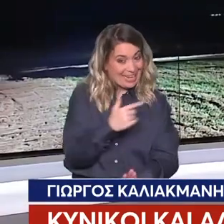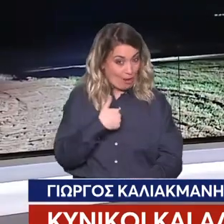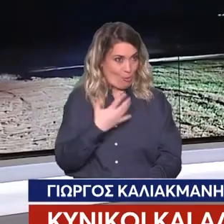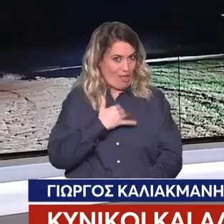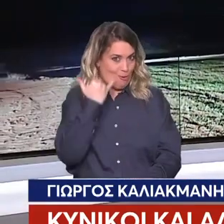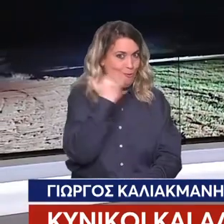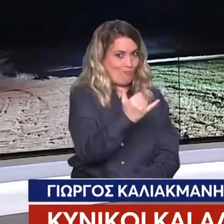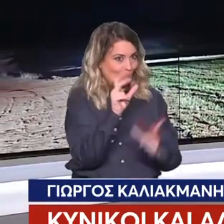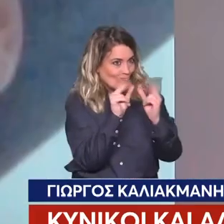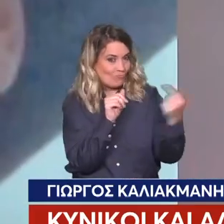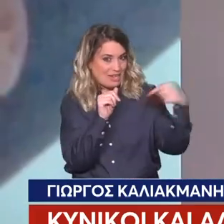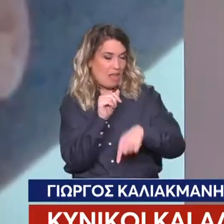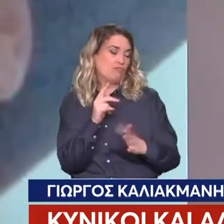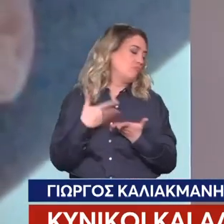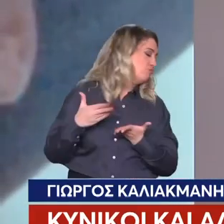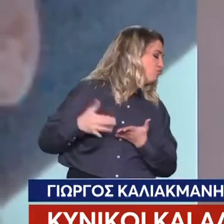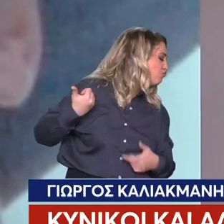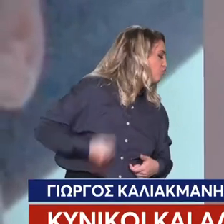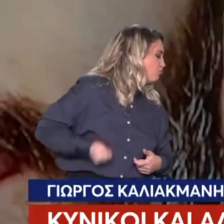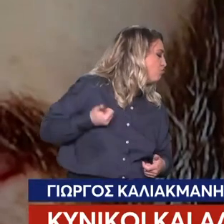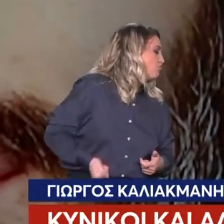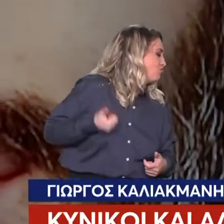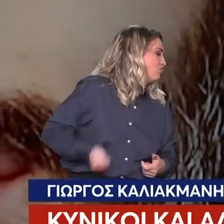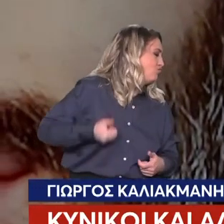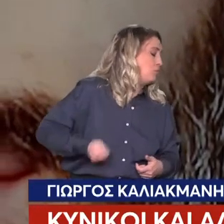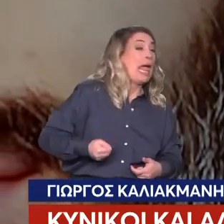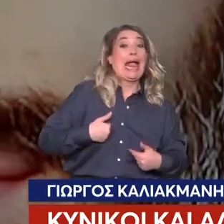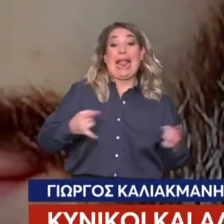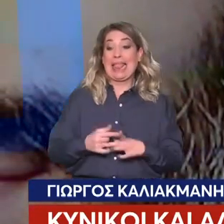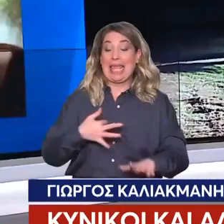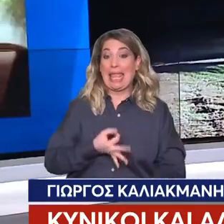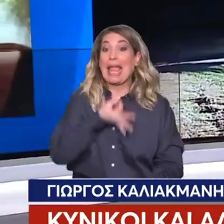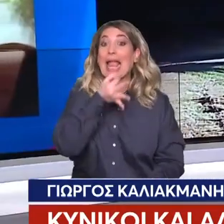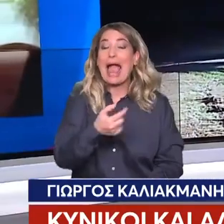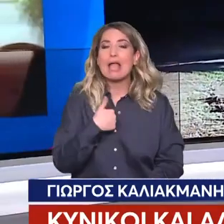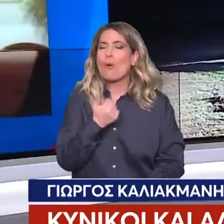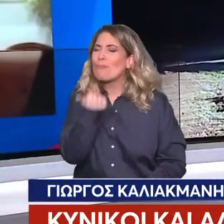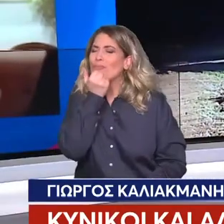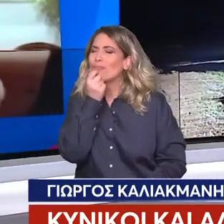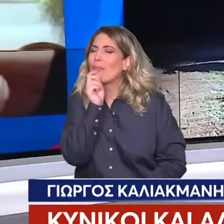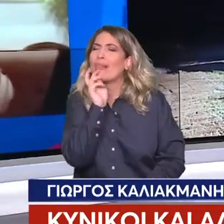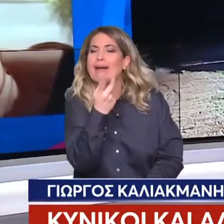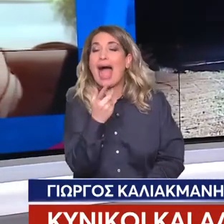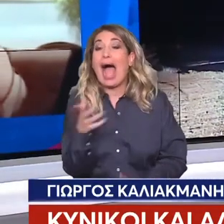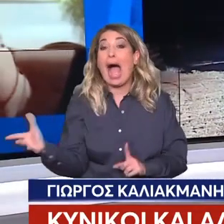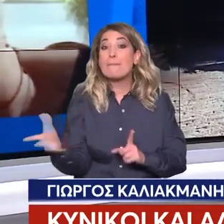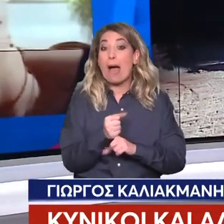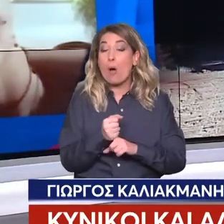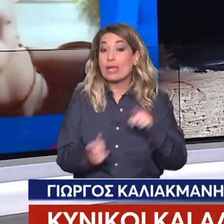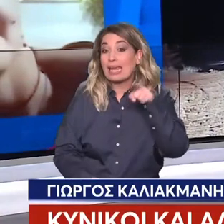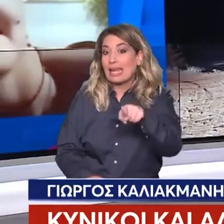κουβέντα, εμφανίστηκε αμέσως μόνος του και μετά έκλεισε το τηλέφωνο. Όλοι είχαμε καταλάβει ότι κάτι δεν πήγαινε καλά. Έτσι.